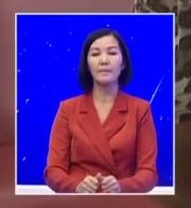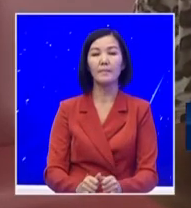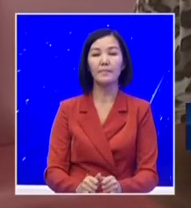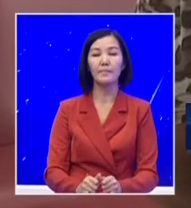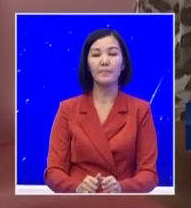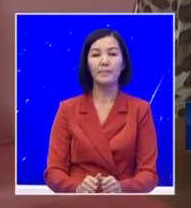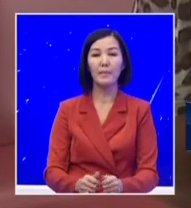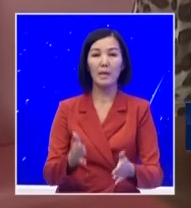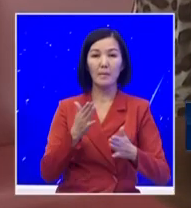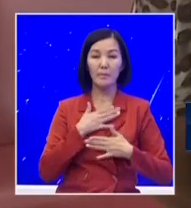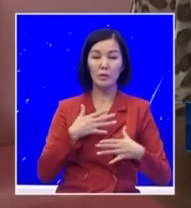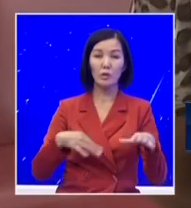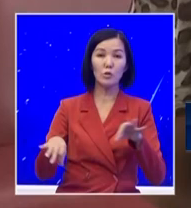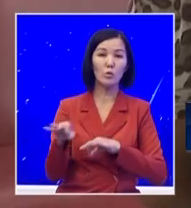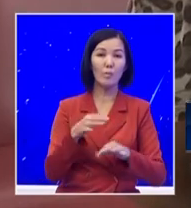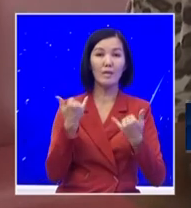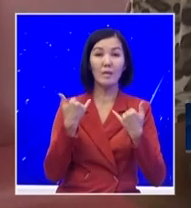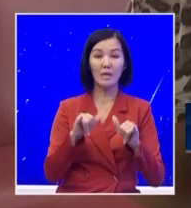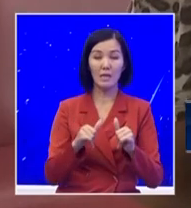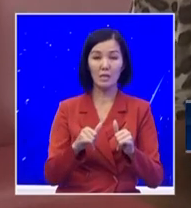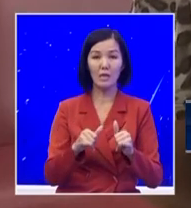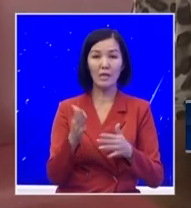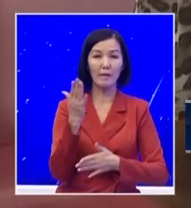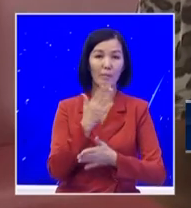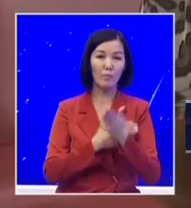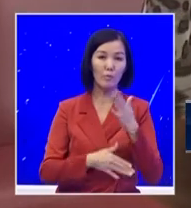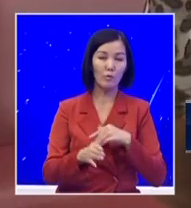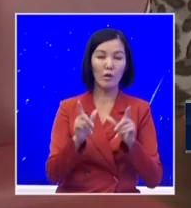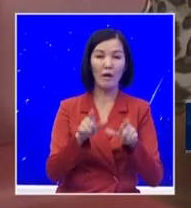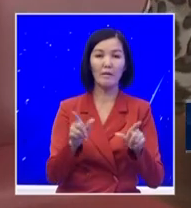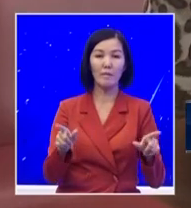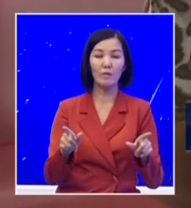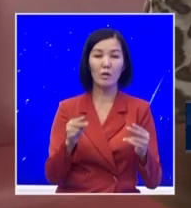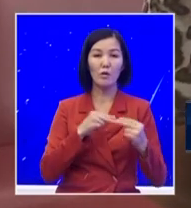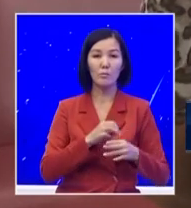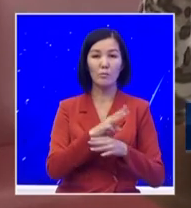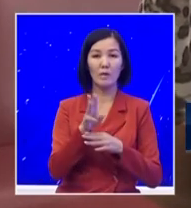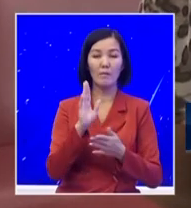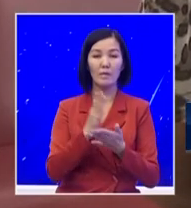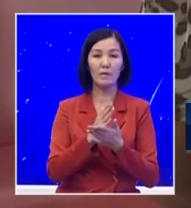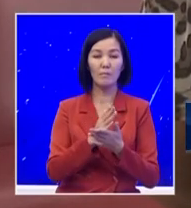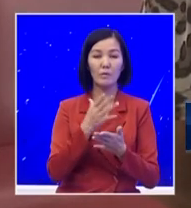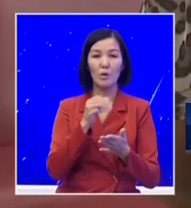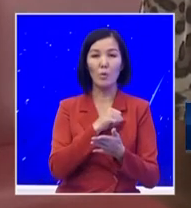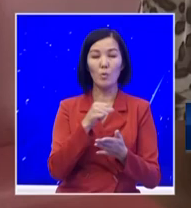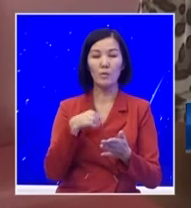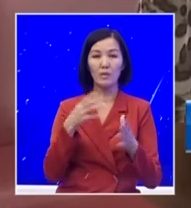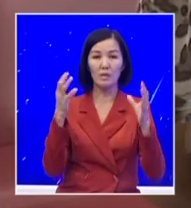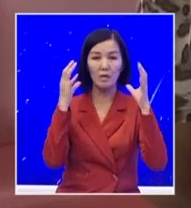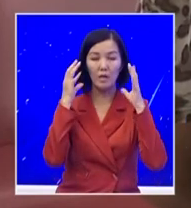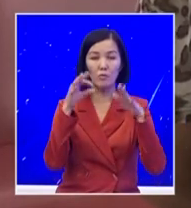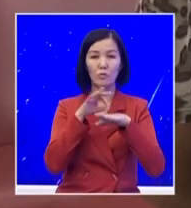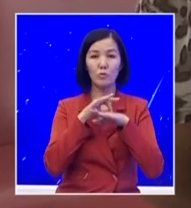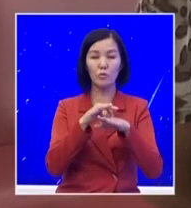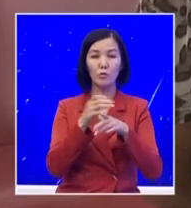что біздің жобаның ерекшелігі сол, мүмкіндігі шектеулі жандарды жұмыспен қамтимыз. Олардың өздерін радио